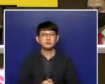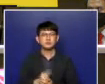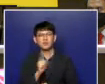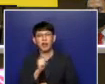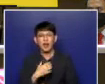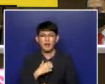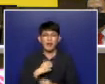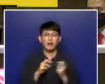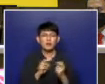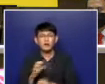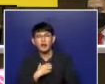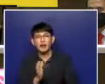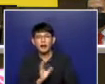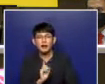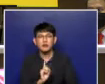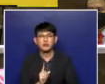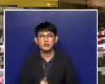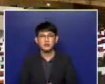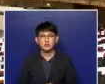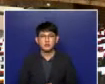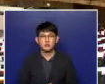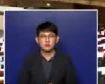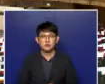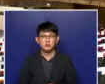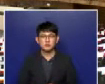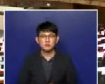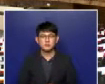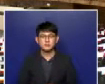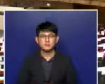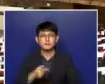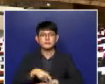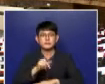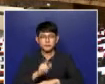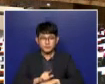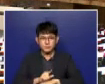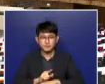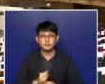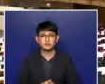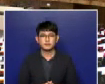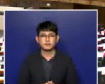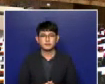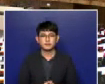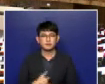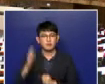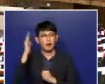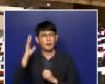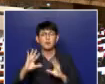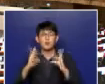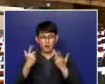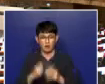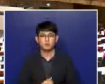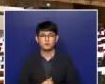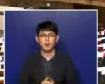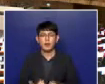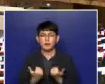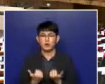เลยอันนี้คนละข้ามเลยฮะรฟมกับกทมคนละเจ้าของโน่นรัฐวิสาหกิจนี่ท้องถิ่นทีนี้เกิดอะไรขึ้น